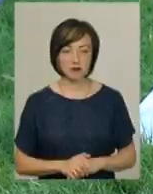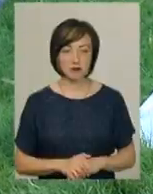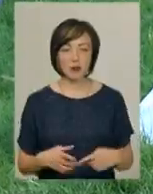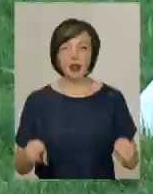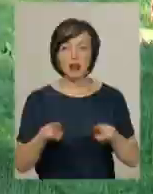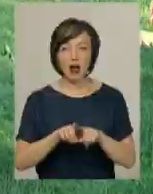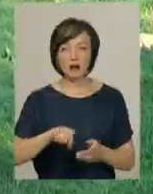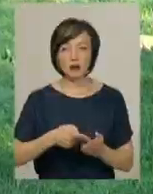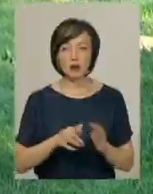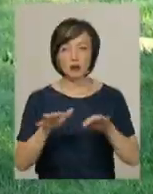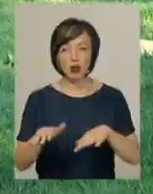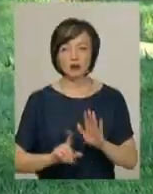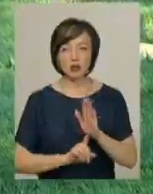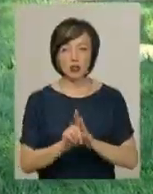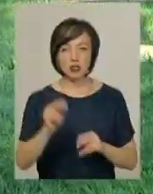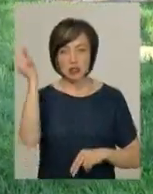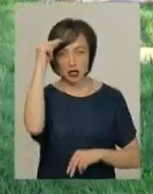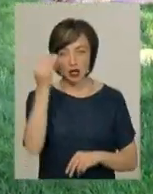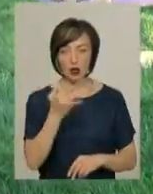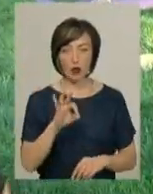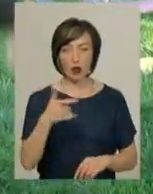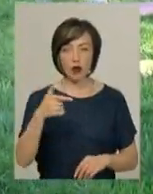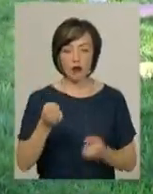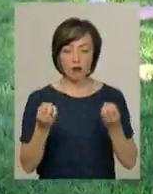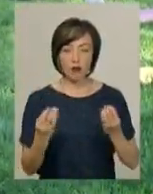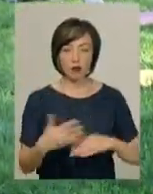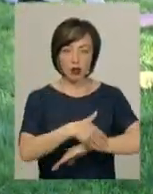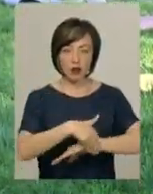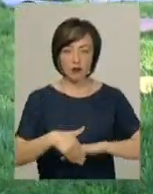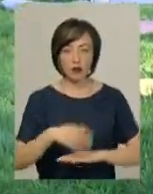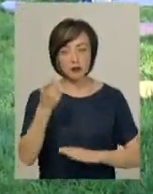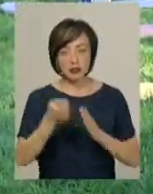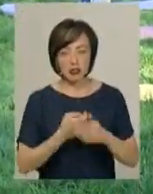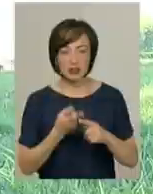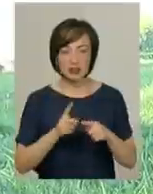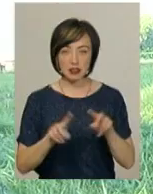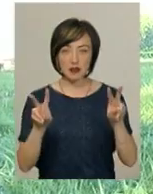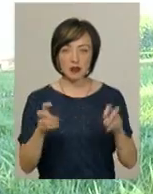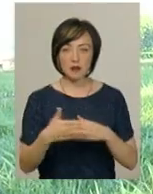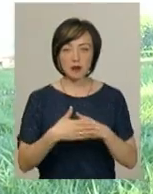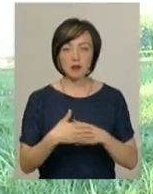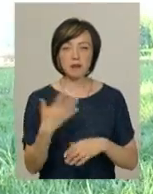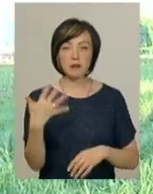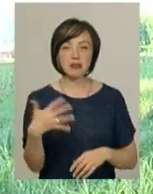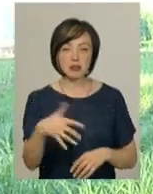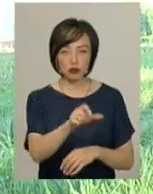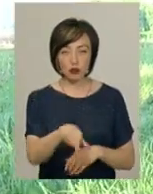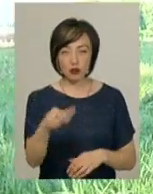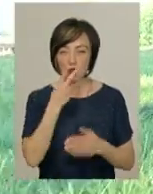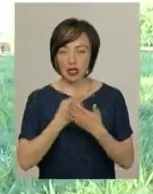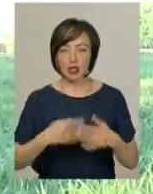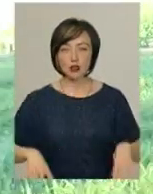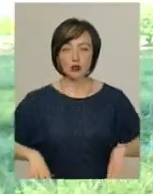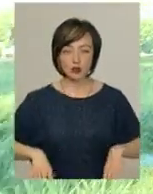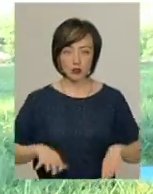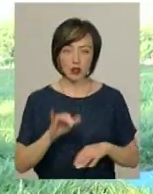Так на міському пляжі розпочинається заняття з йоги «Просто неба». Охочих пізнати східну практику до півсотні. Асани демонструє інструктор